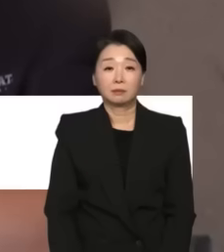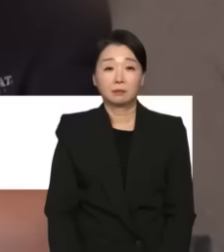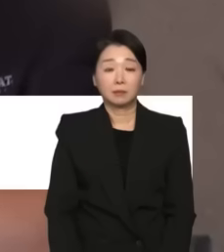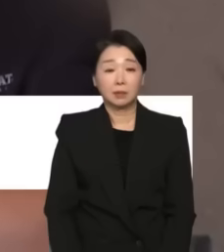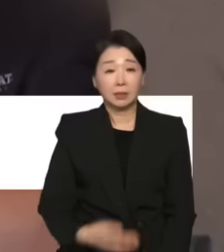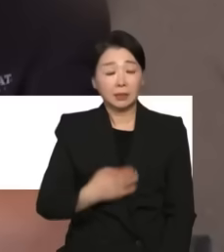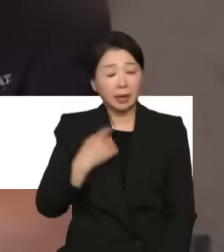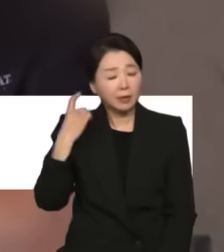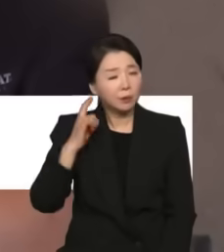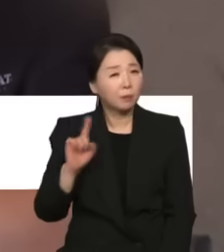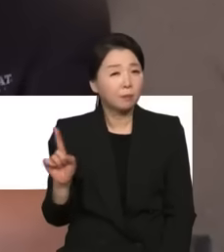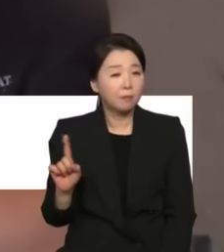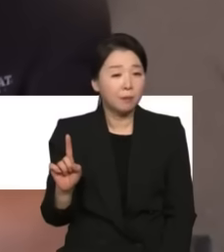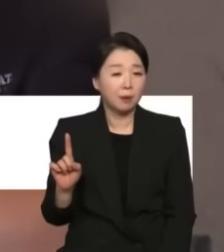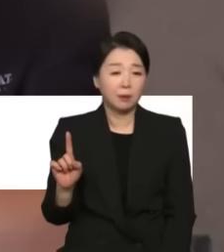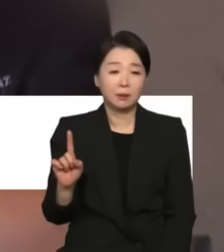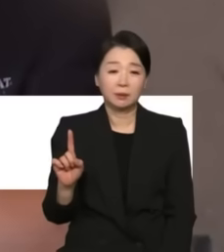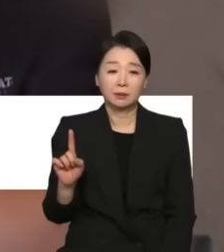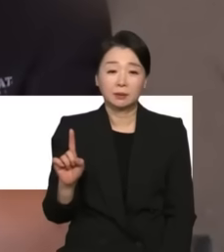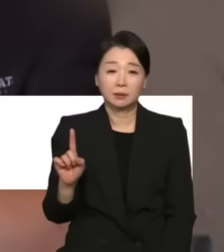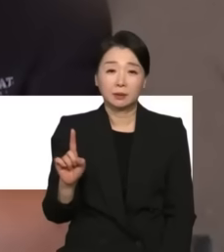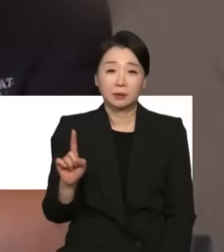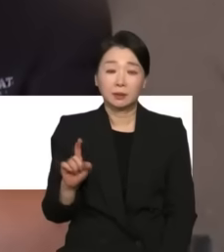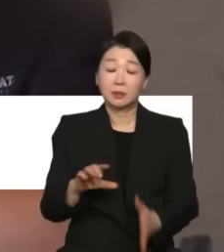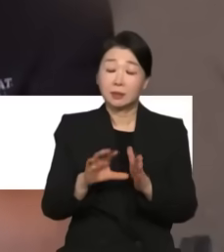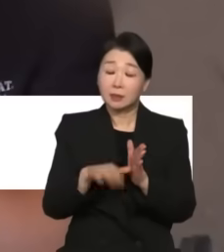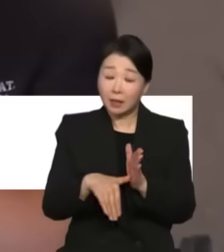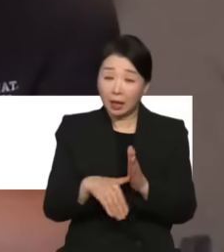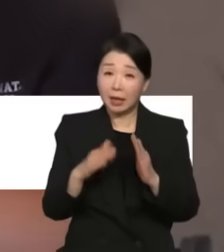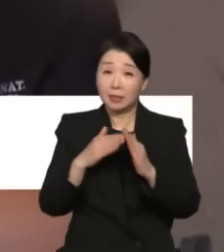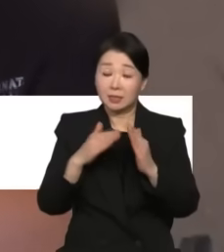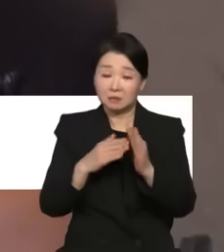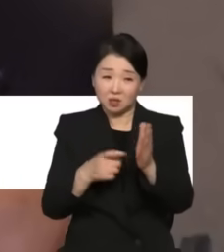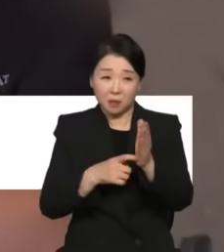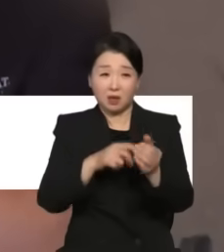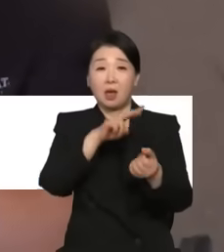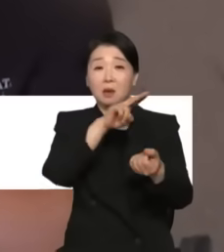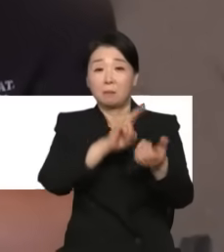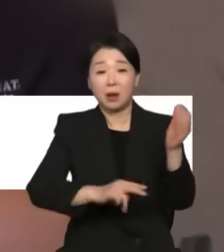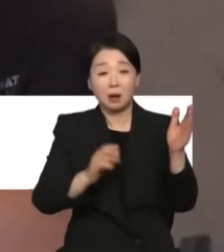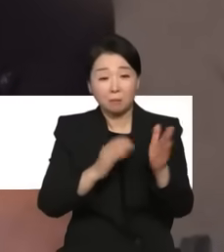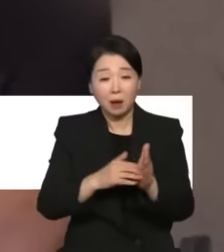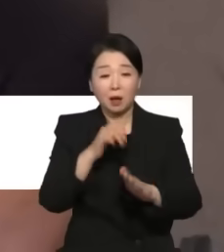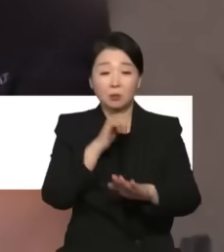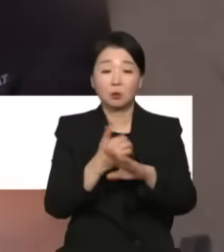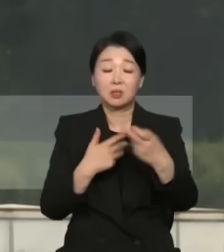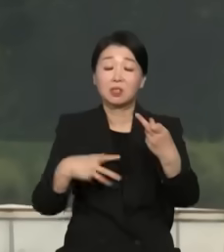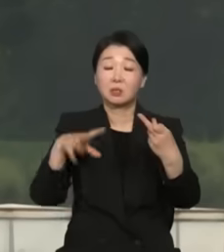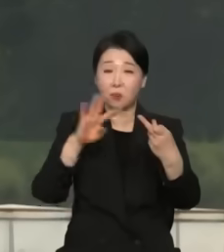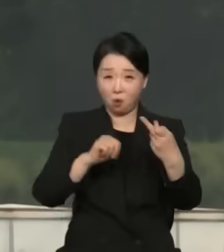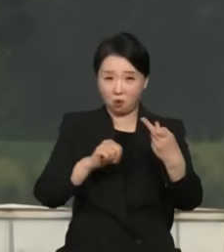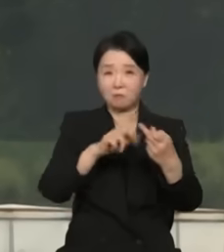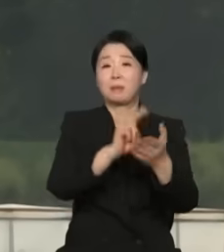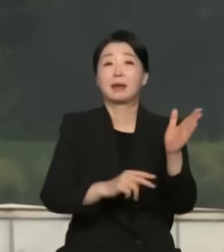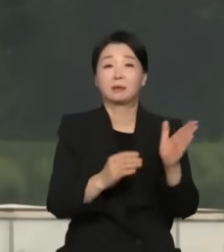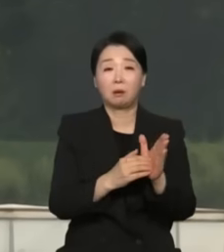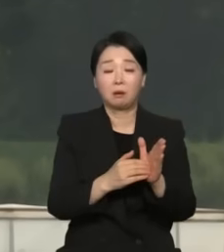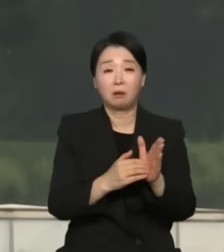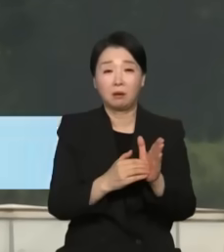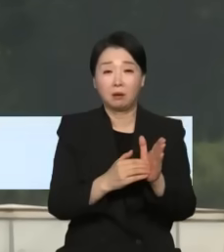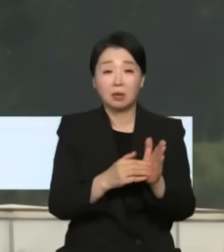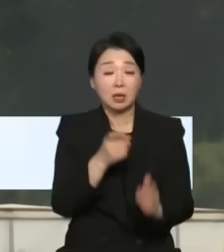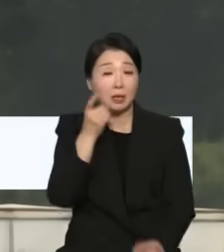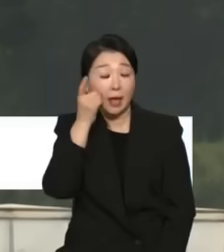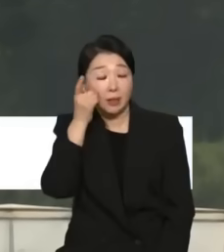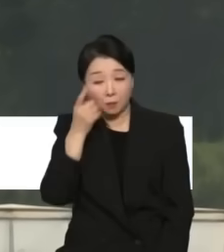듣기로는 그때 금매로 내놔서 12억에 내놨다고 들었어요. 이후 휴대폰